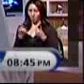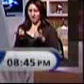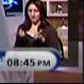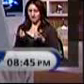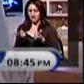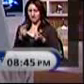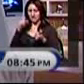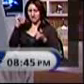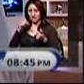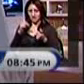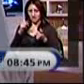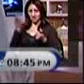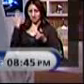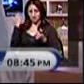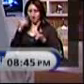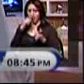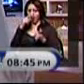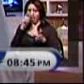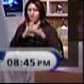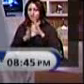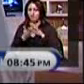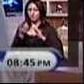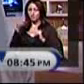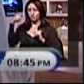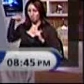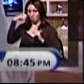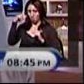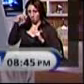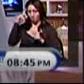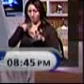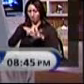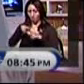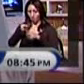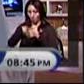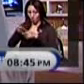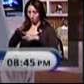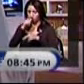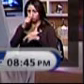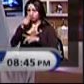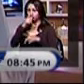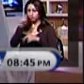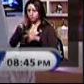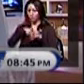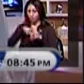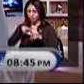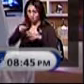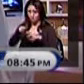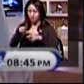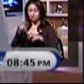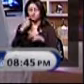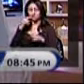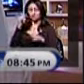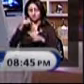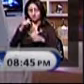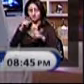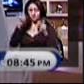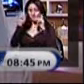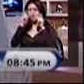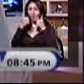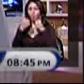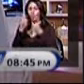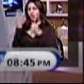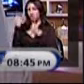هيضربك، واخد بال حضرتك؟ وبعدين خلاص يا سيدي، هو كان عايز يورث الحكم لابنه، ما تسيبه ورث لابنه. يعني في